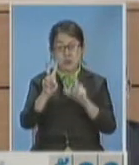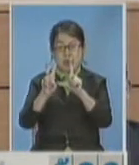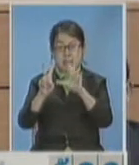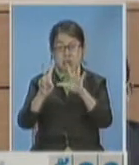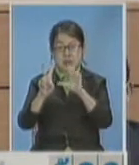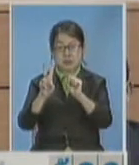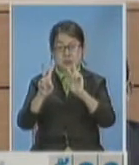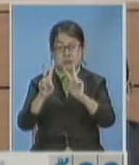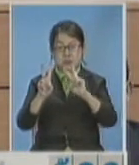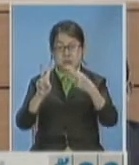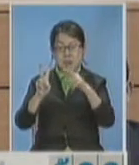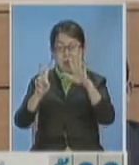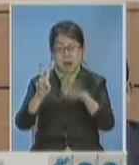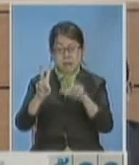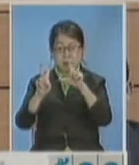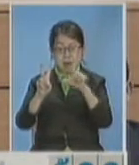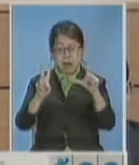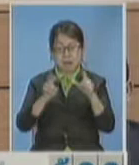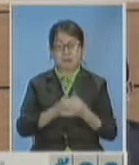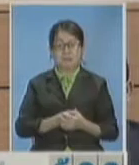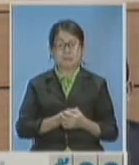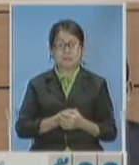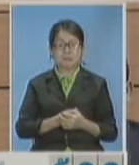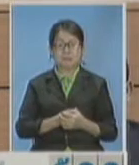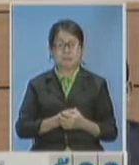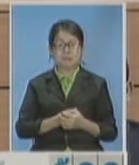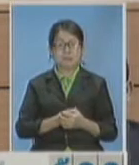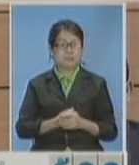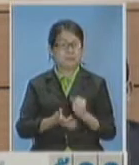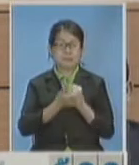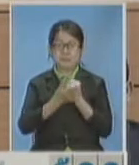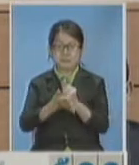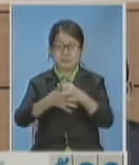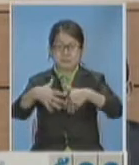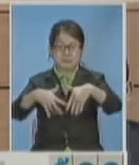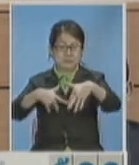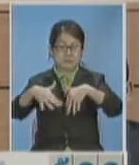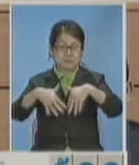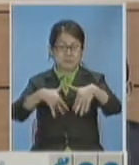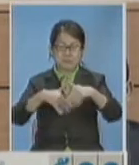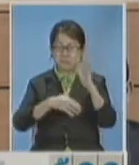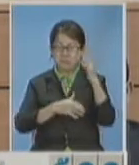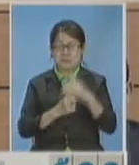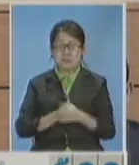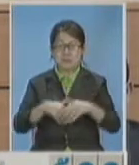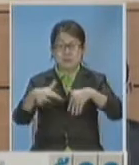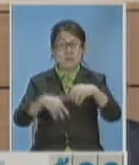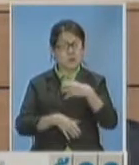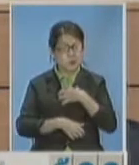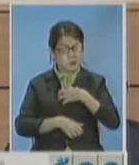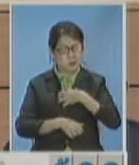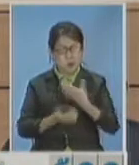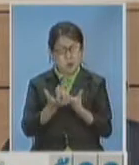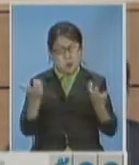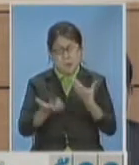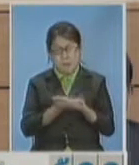2,525,000 ล้านบาทไม่ได้ตอบสนองต่อความต้องการของพี่น้องประชาชนในการแก้ไขปัญหาของแพง